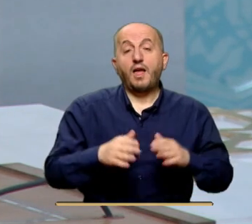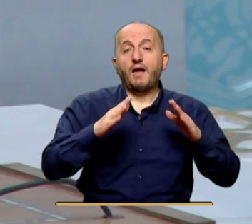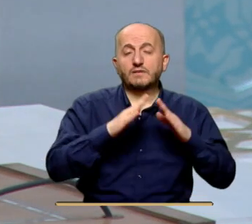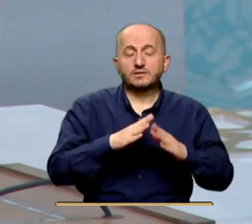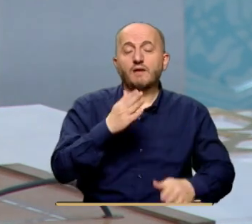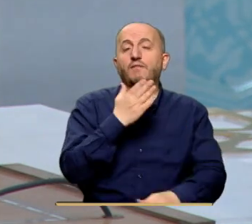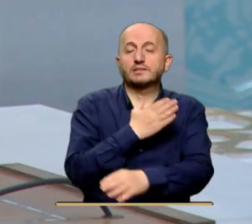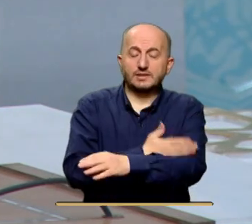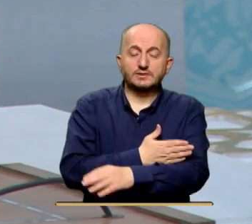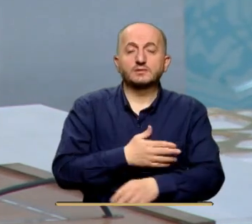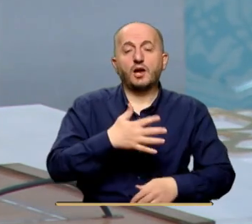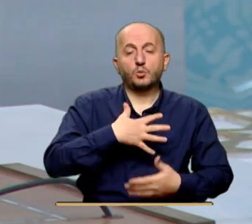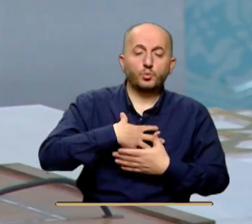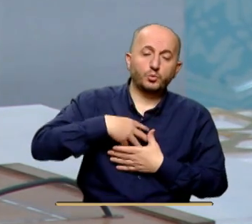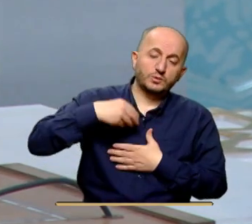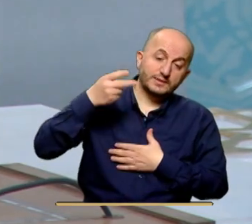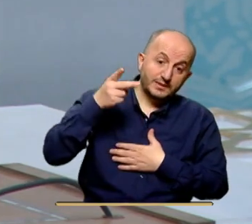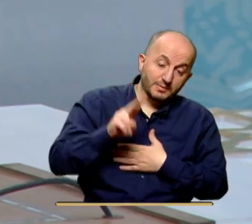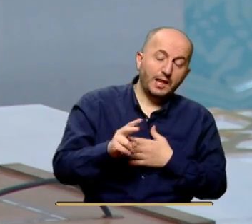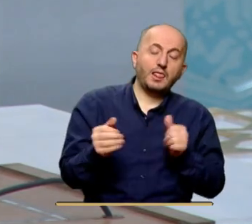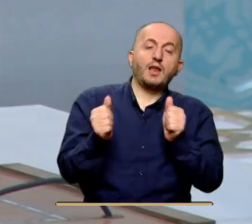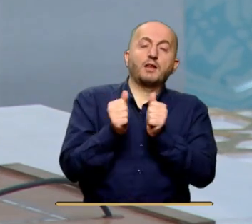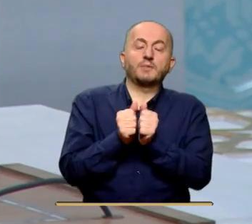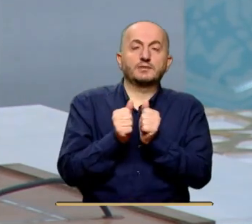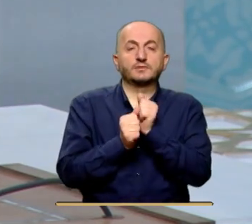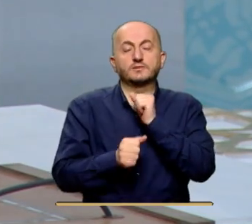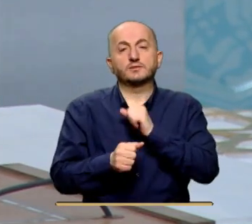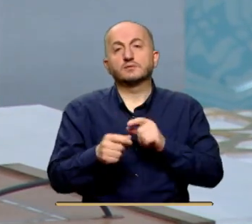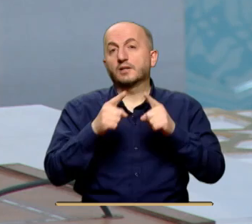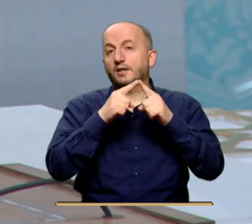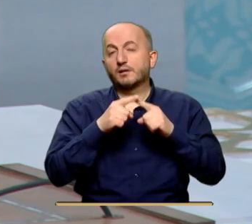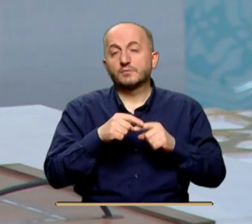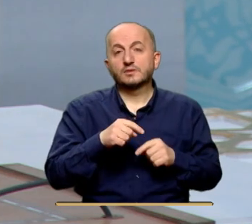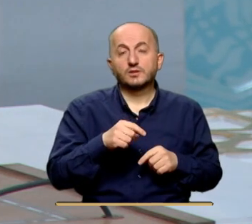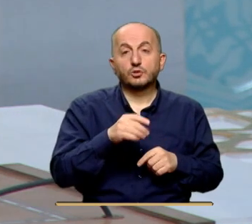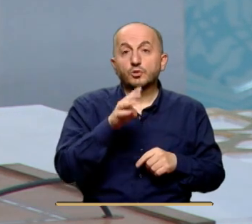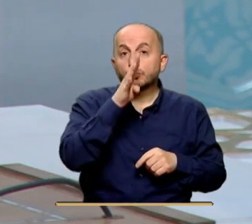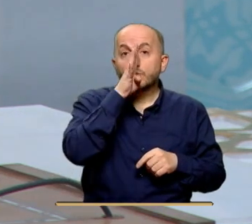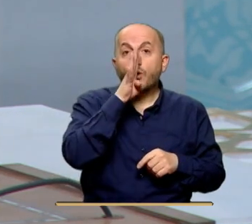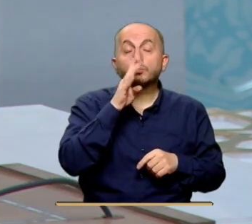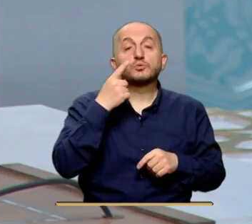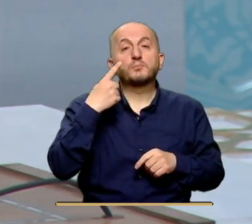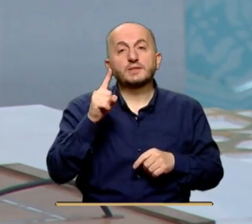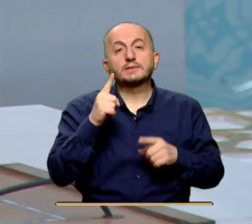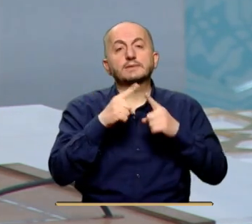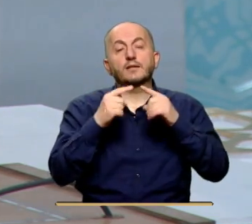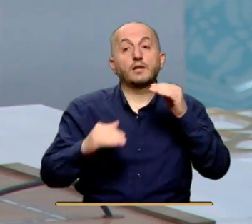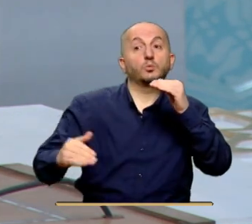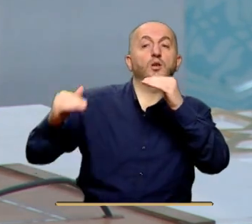evinde, vatanında ruhunu teslim edenlerle birlikte rakamın 400 binlere ulaştığını ifade eden